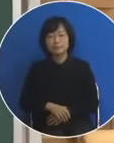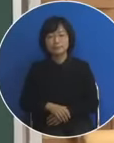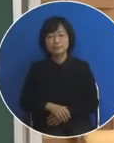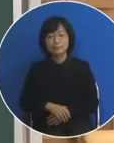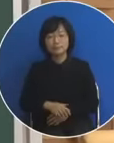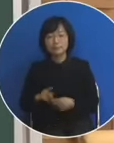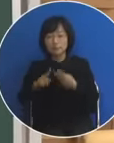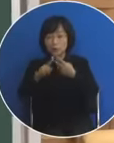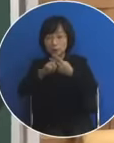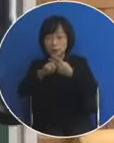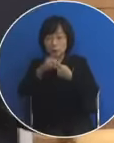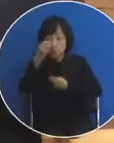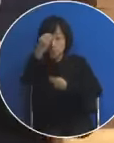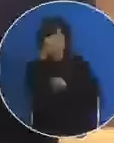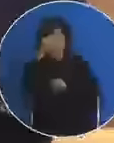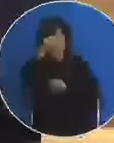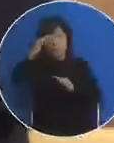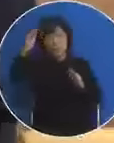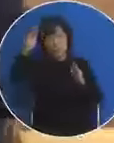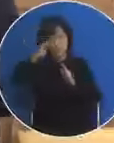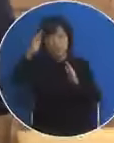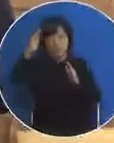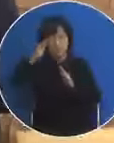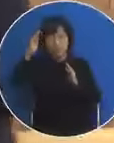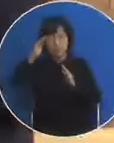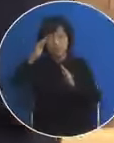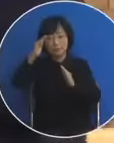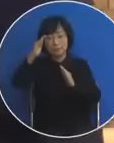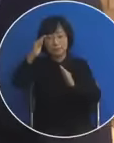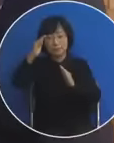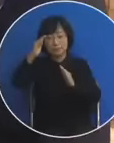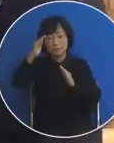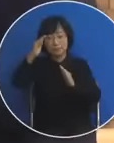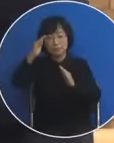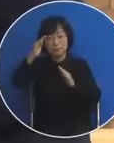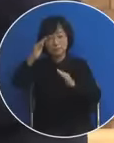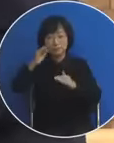우리 중고등학생. Then what about our junior and senior high students? 중고등학생들은 지금